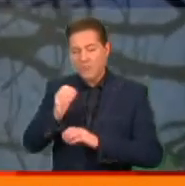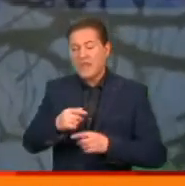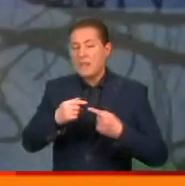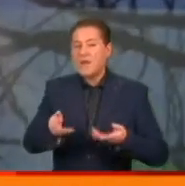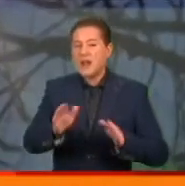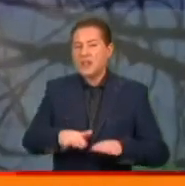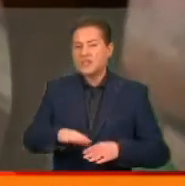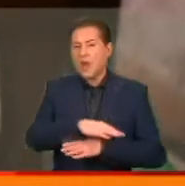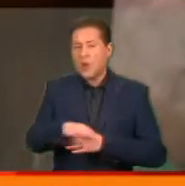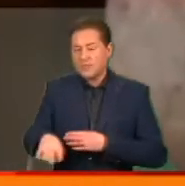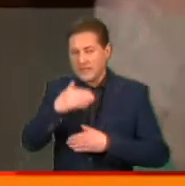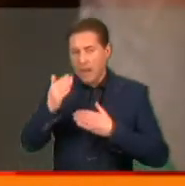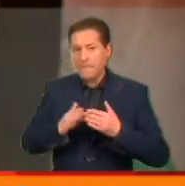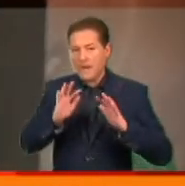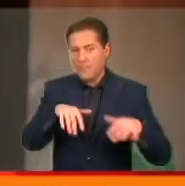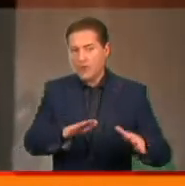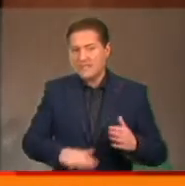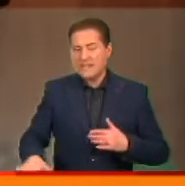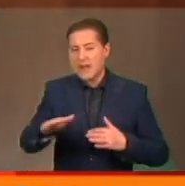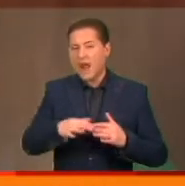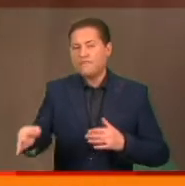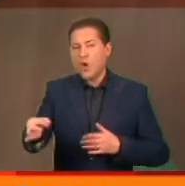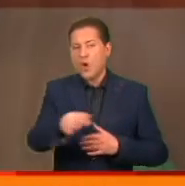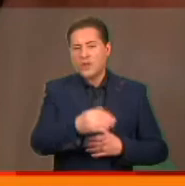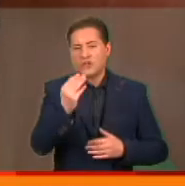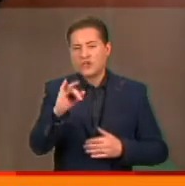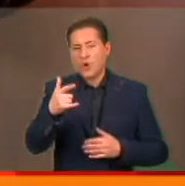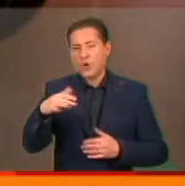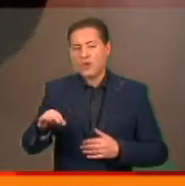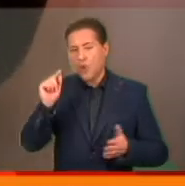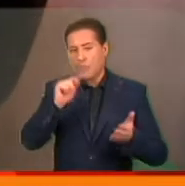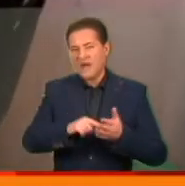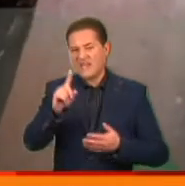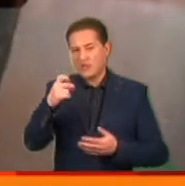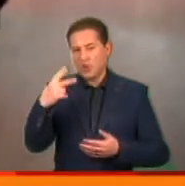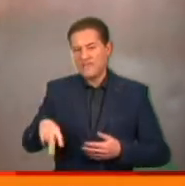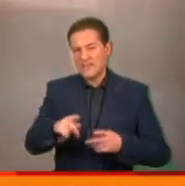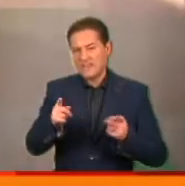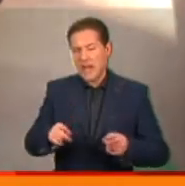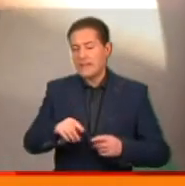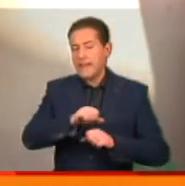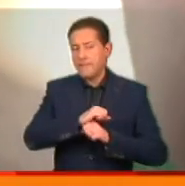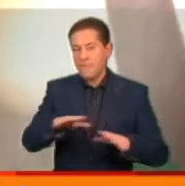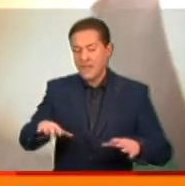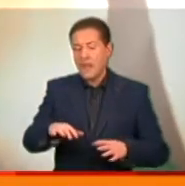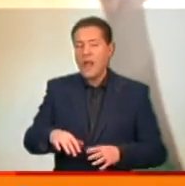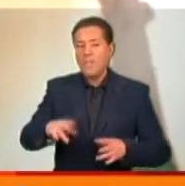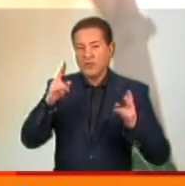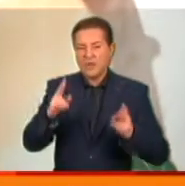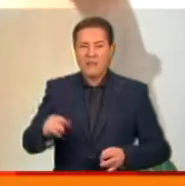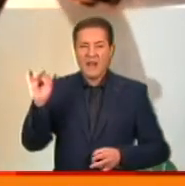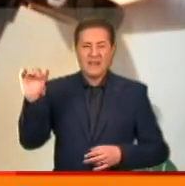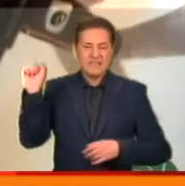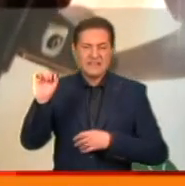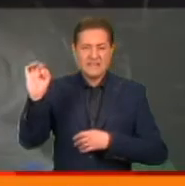обстрілів точилася на приморській ділянці. В околицях Широкиного падали 120-ті міни, потерпали від ворожої агресії і